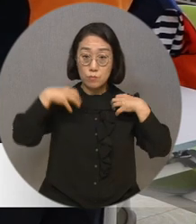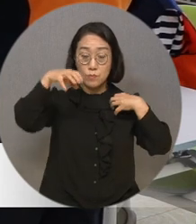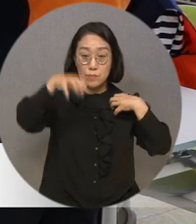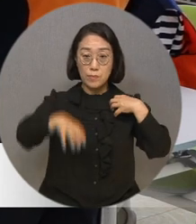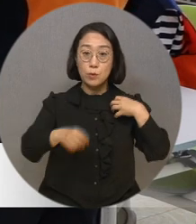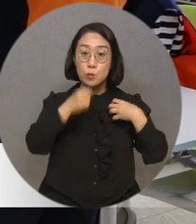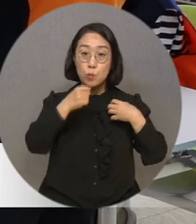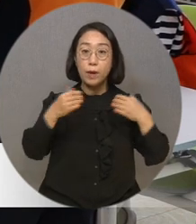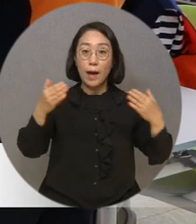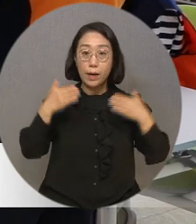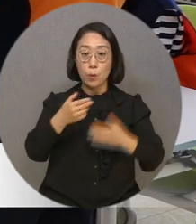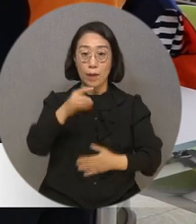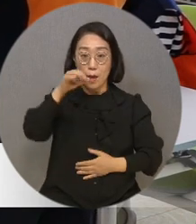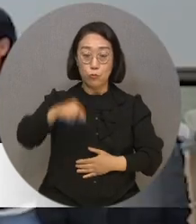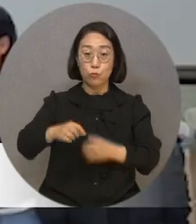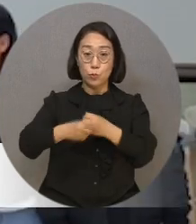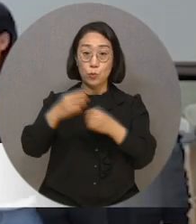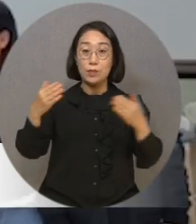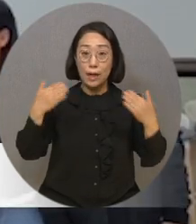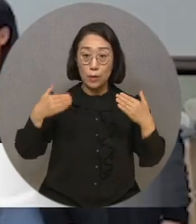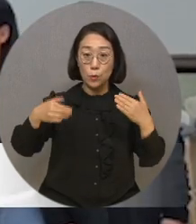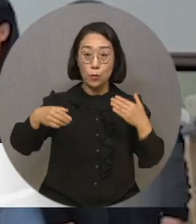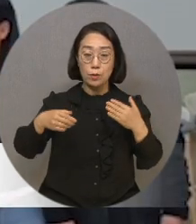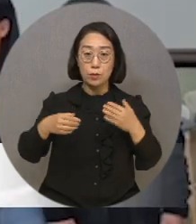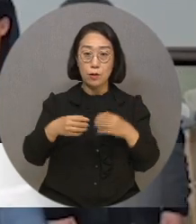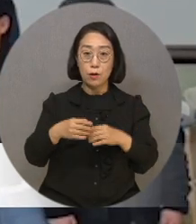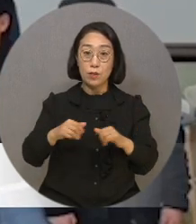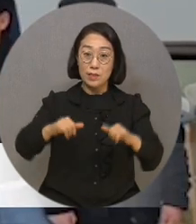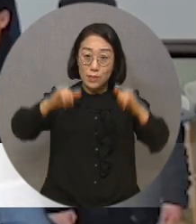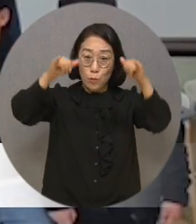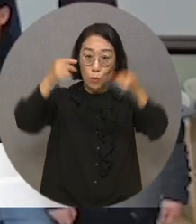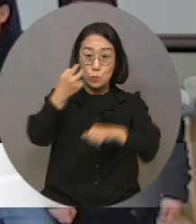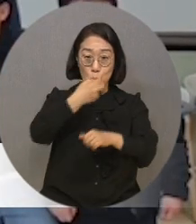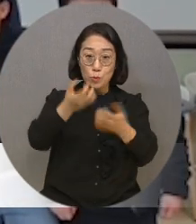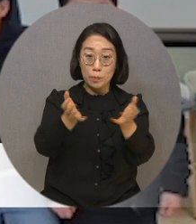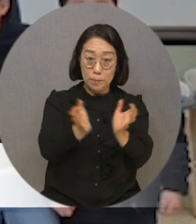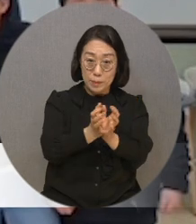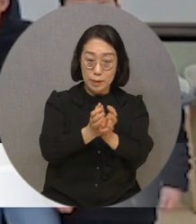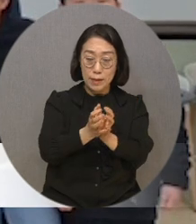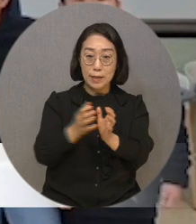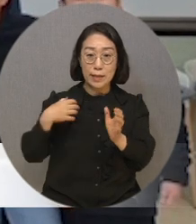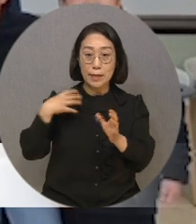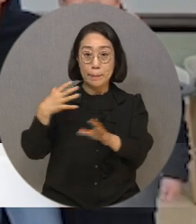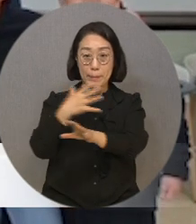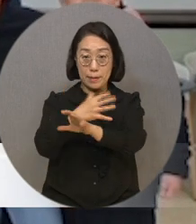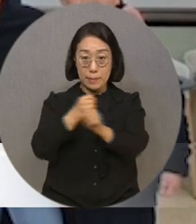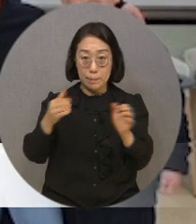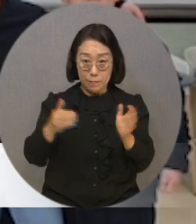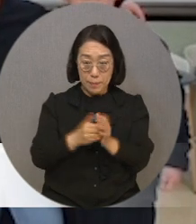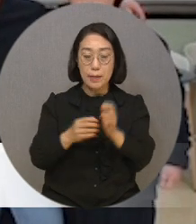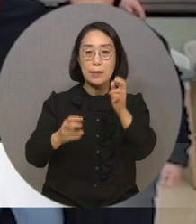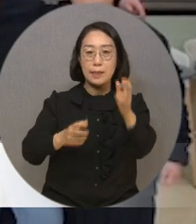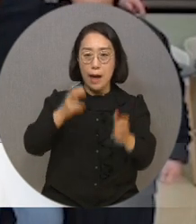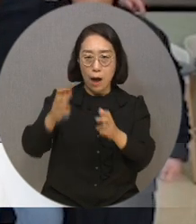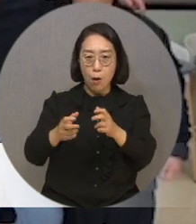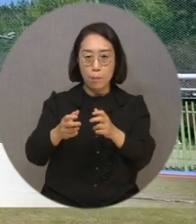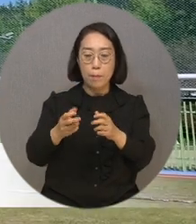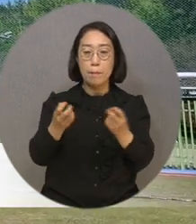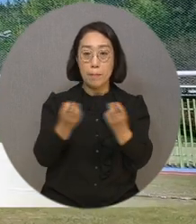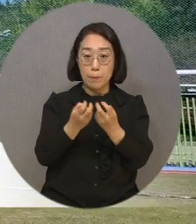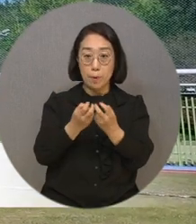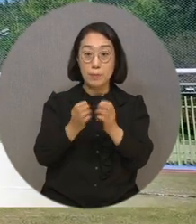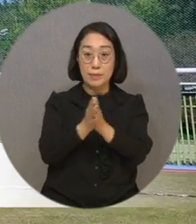학교인 강진 대구초등학교 드론조종 아카데미 성운항공과 업무 협약을 체결해 진행하는 특수시책